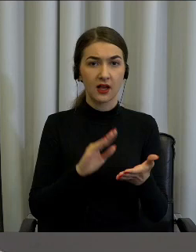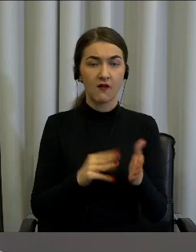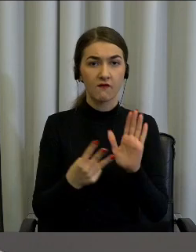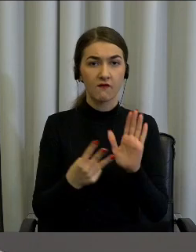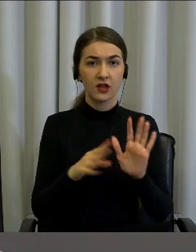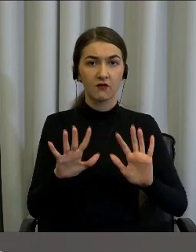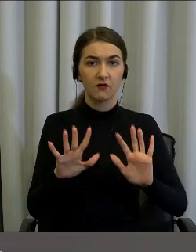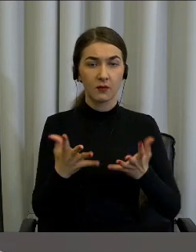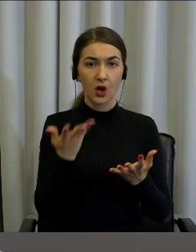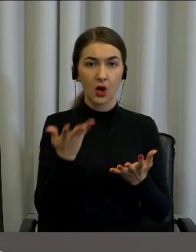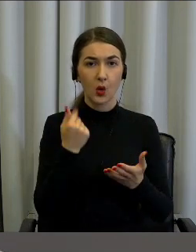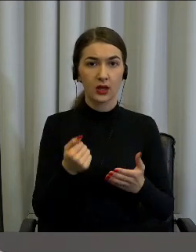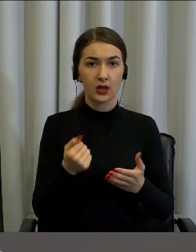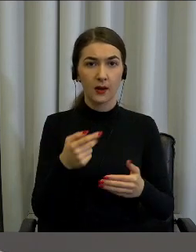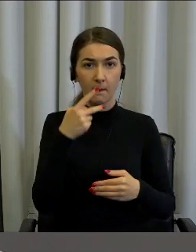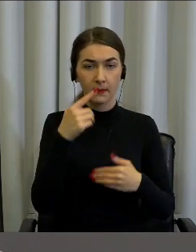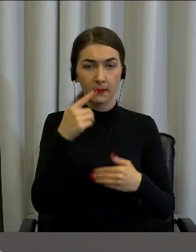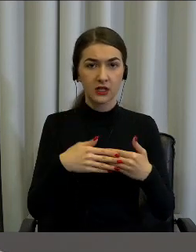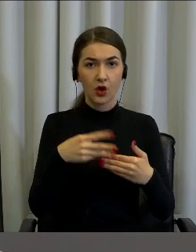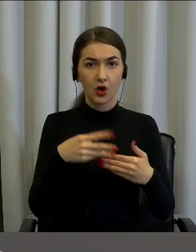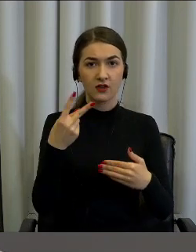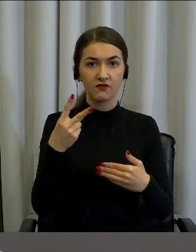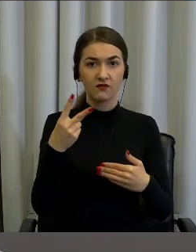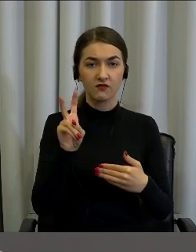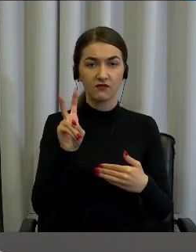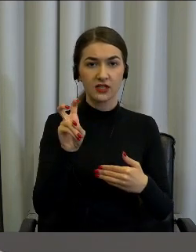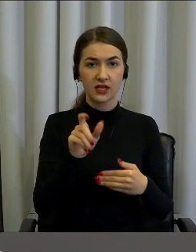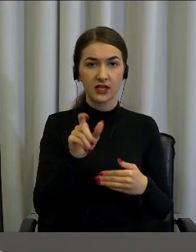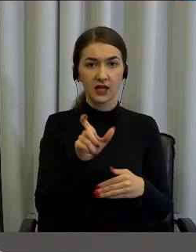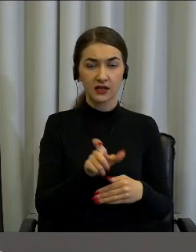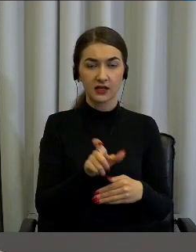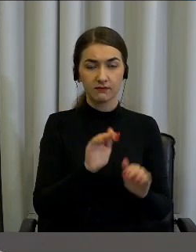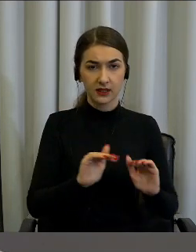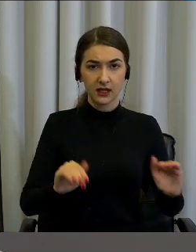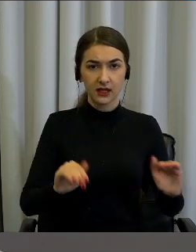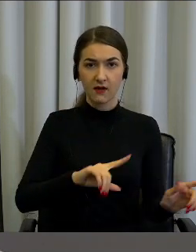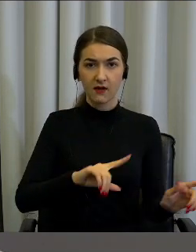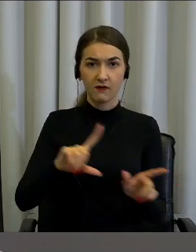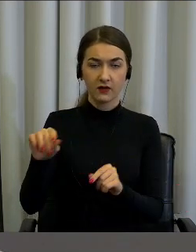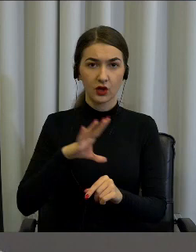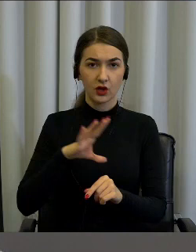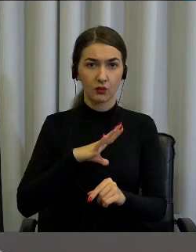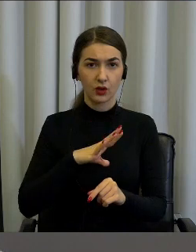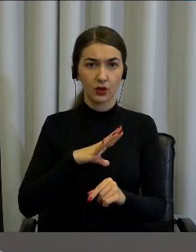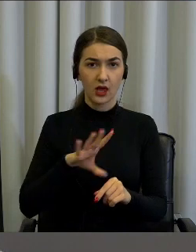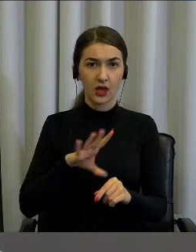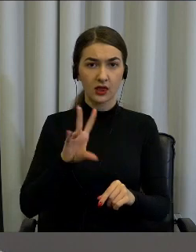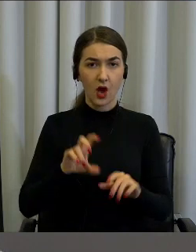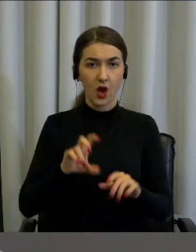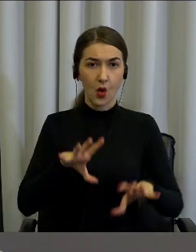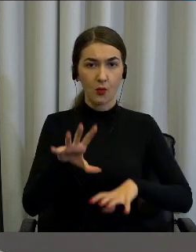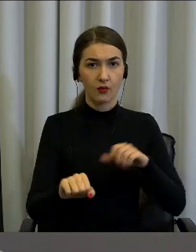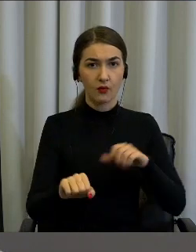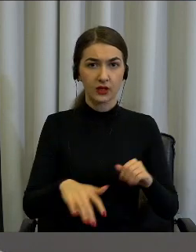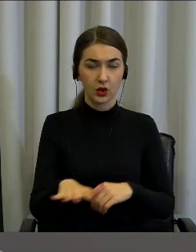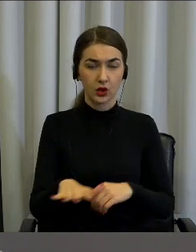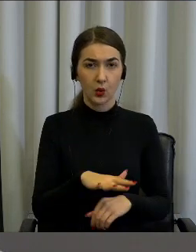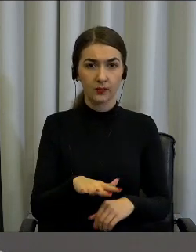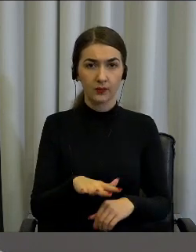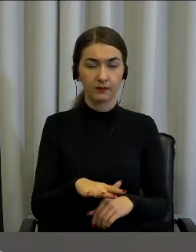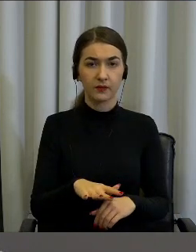випадків коли близько 200 дітей були вивезені до Російської Федерації або в інші місця на окупованих територіях